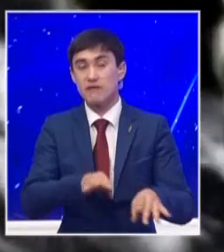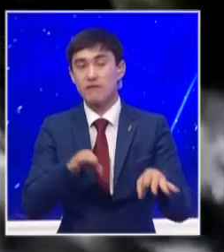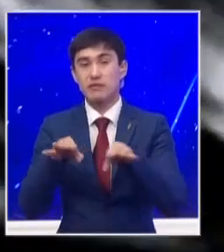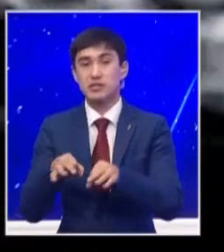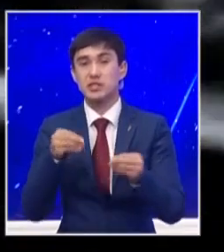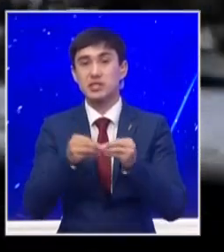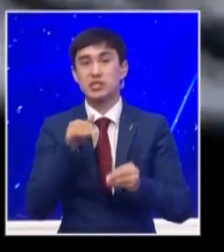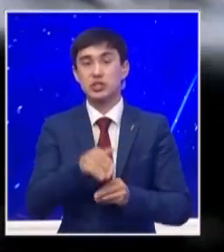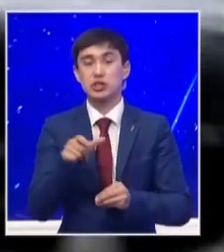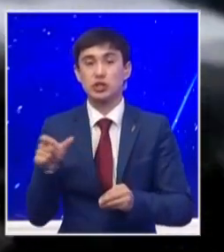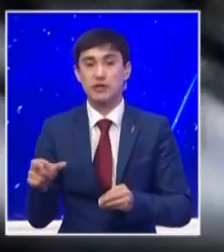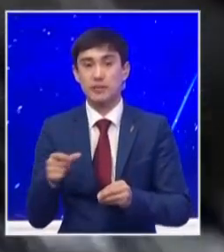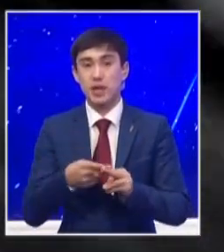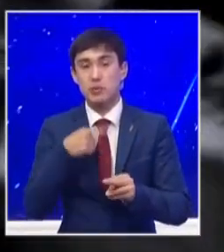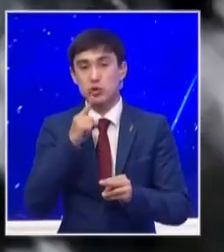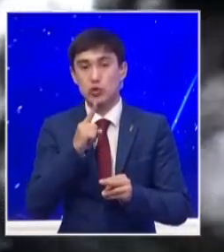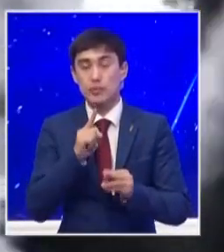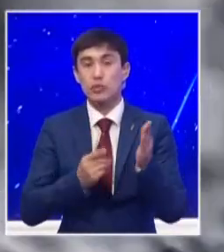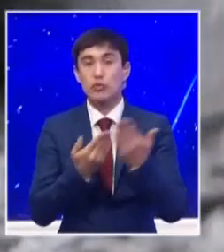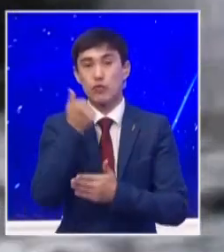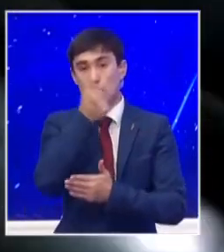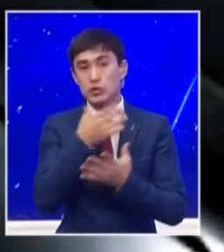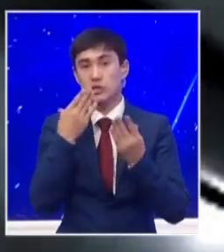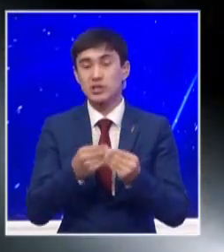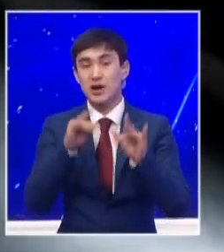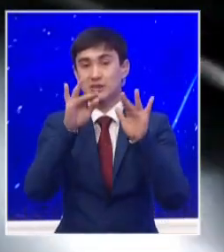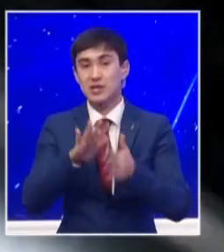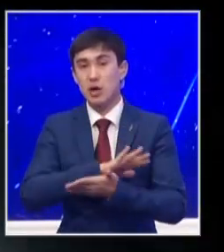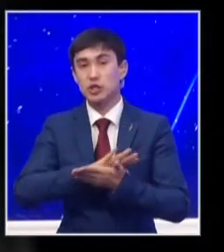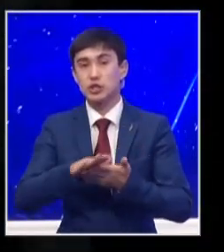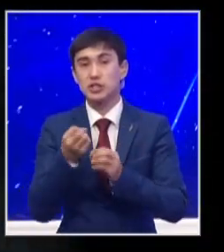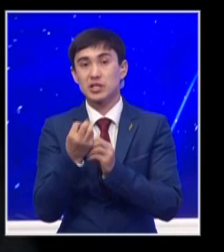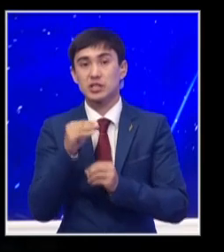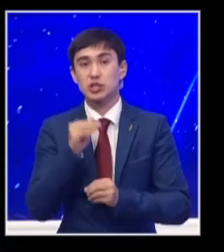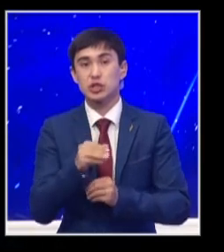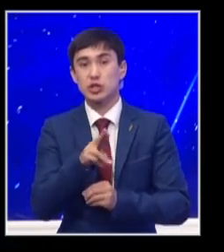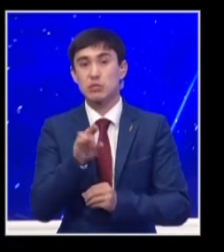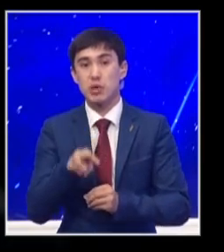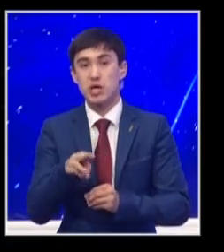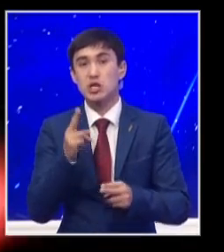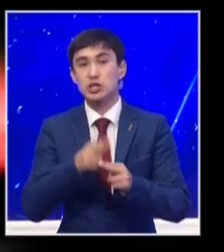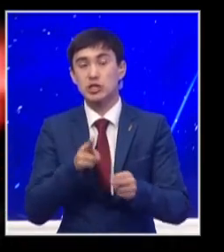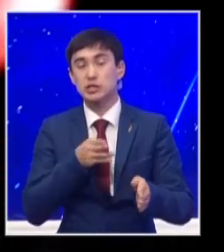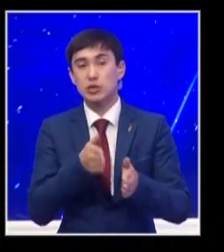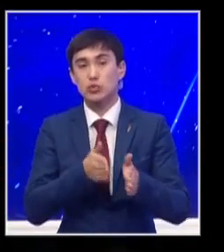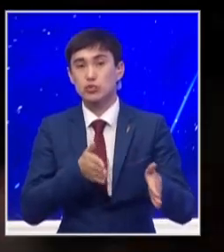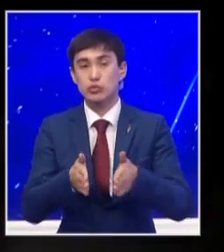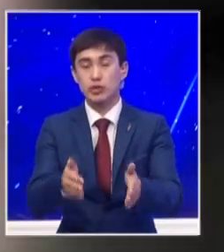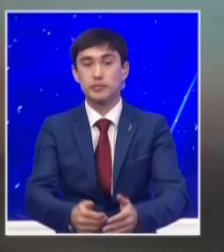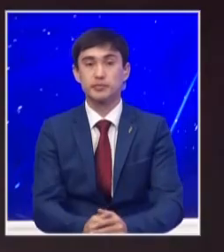10.000 человек стоит отметить что в новогодние дни от снега было очищено 13 железнодорожных